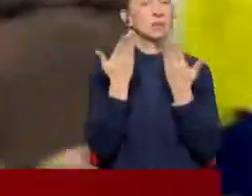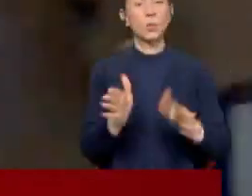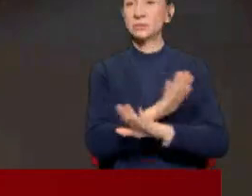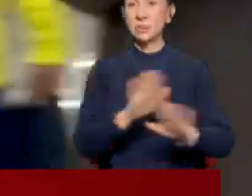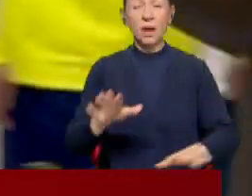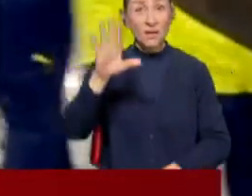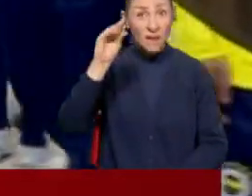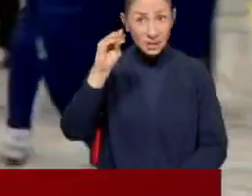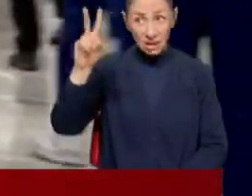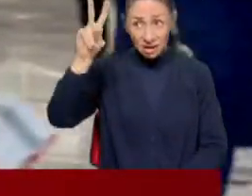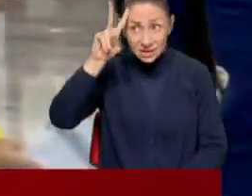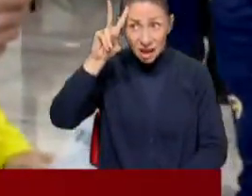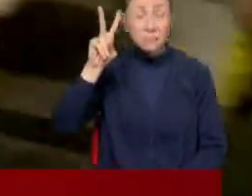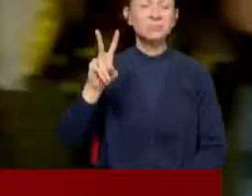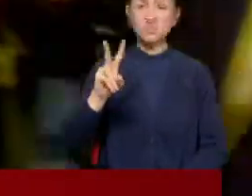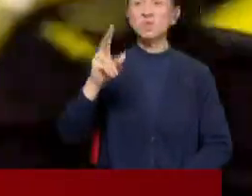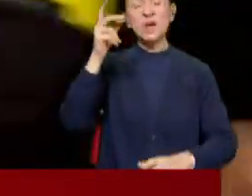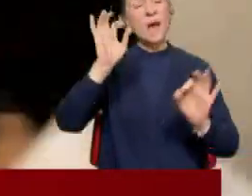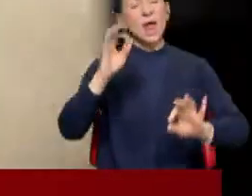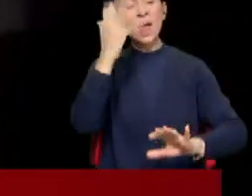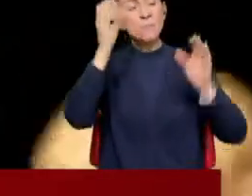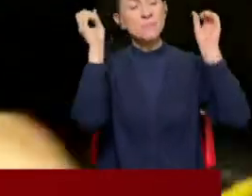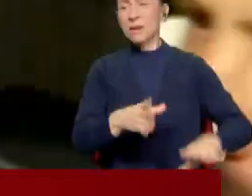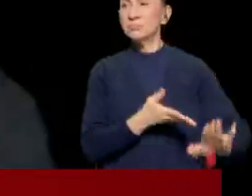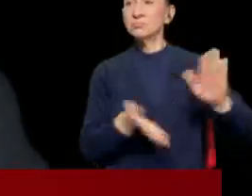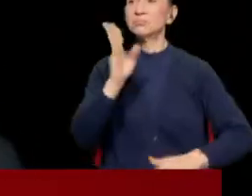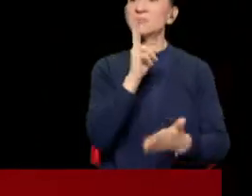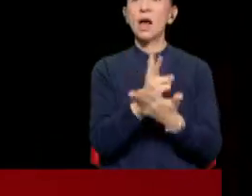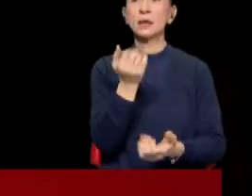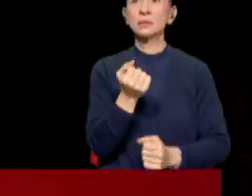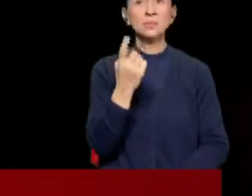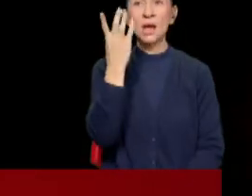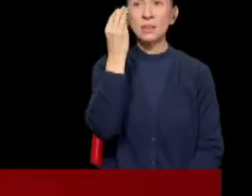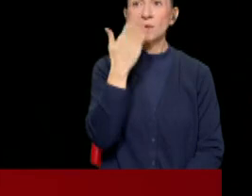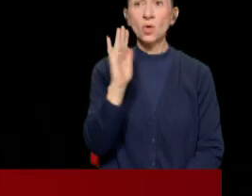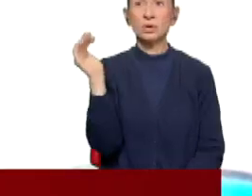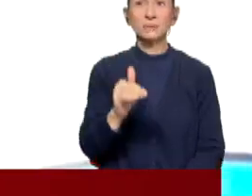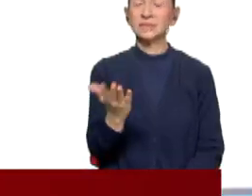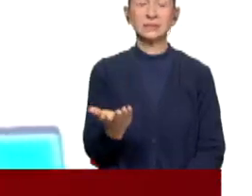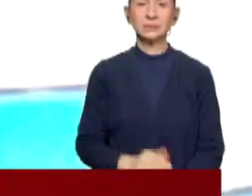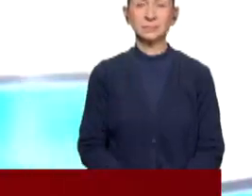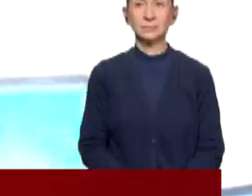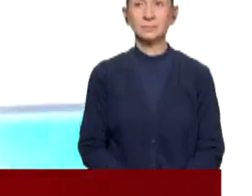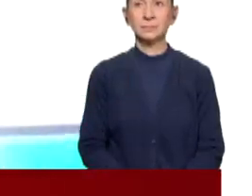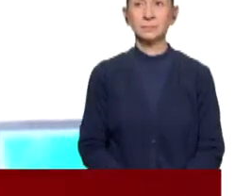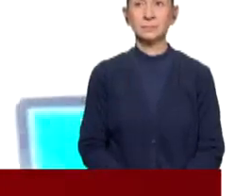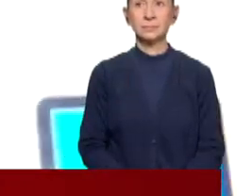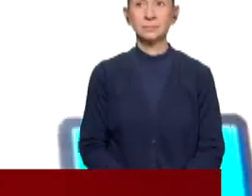etmedi. Fenerbahçe ve Galatasaray ülkeyi terk etme kararı aldı. Bence pek bir anlamı yok buraya gelmesinin.